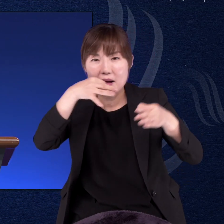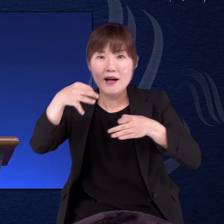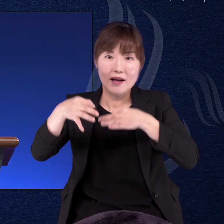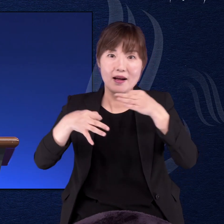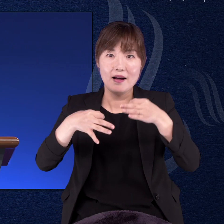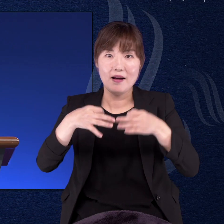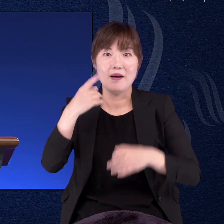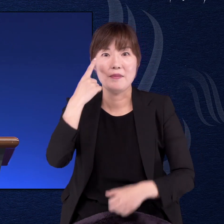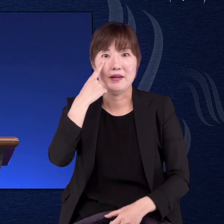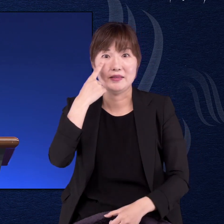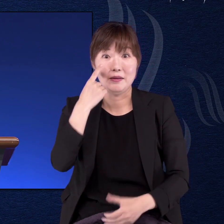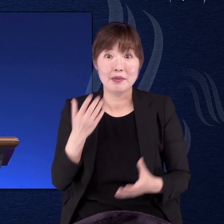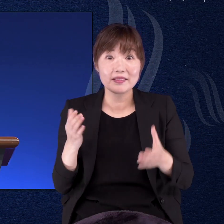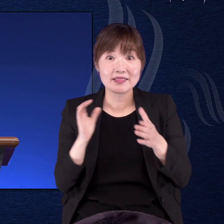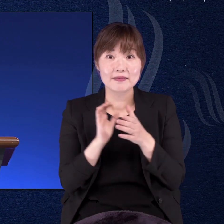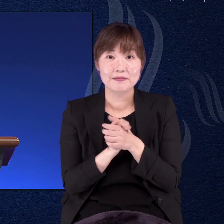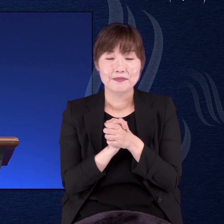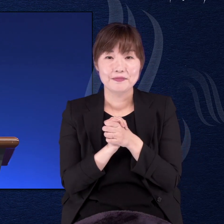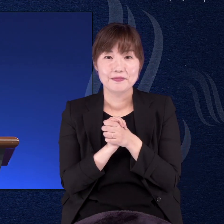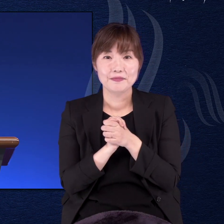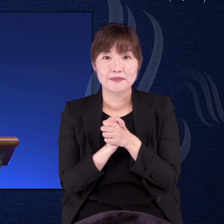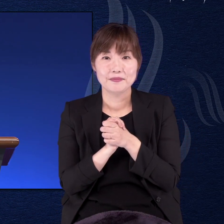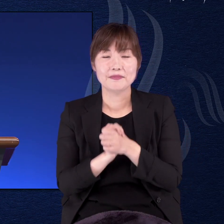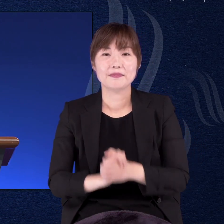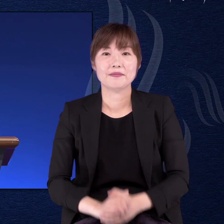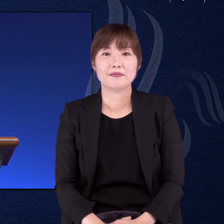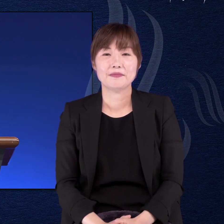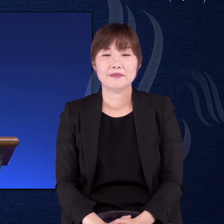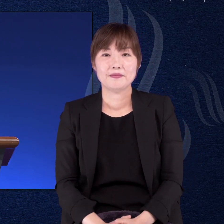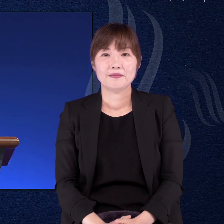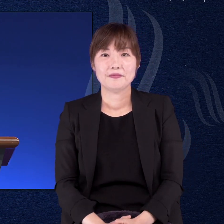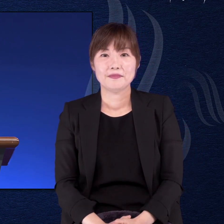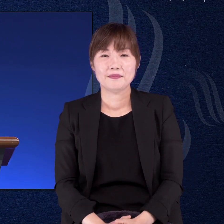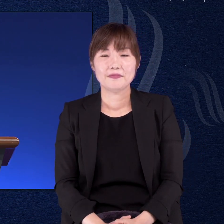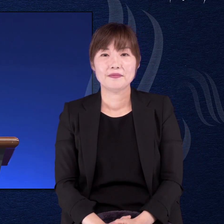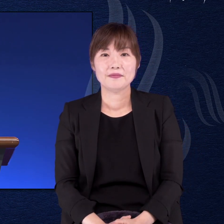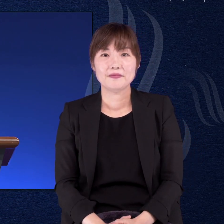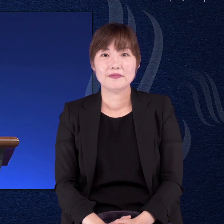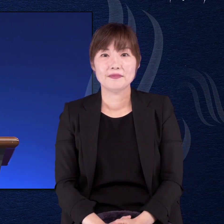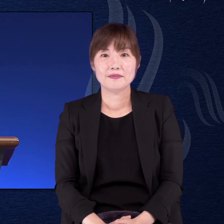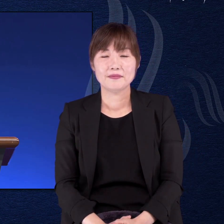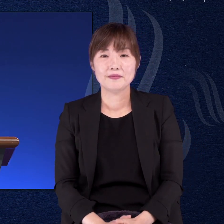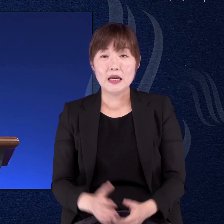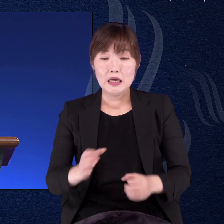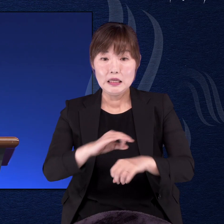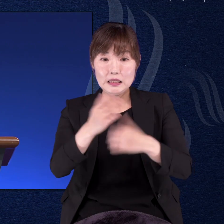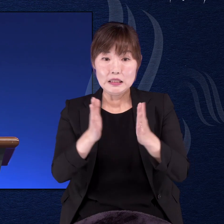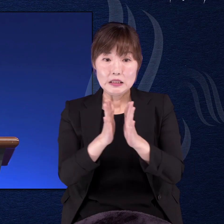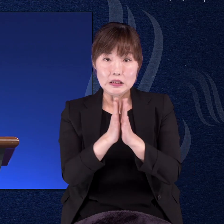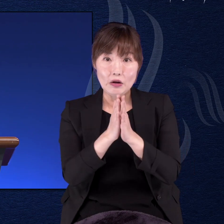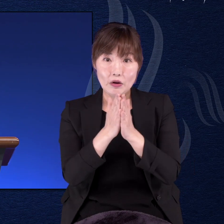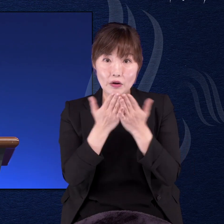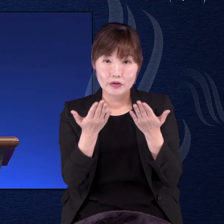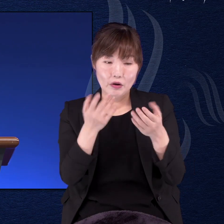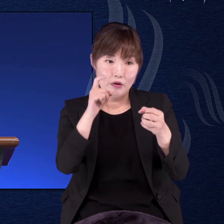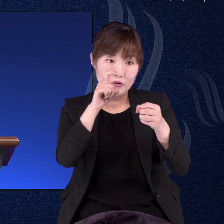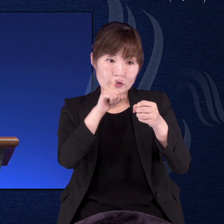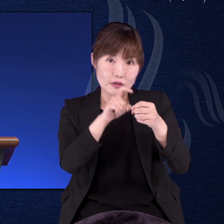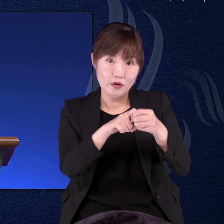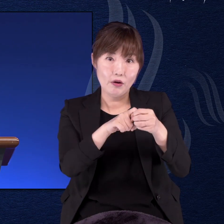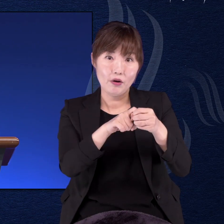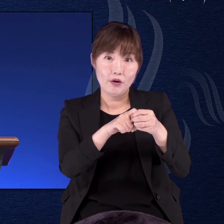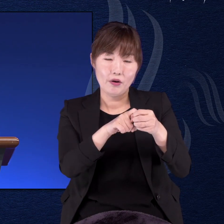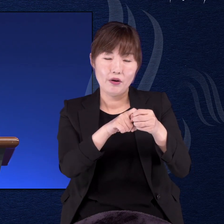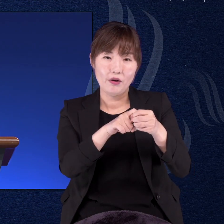성경적 양육의 기본 원리, 우리가 부모의 사명 첫 번째 성경적 양육의 기본 원리를 알아야 되는데, 두